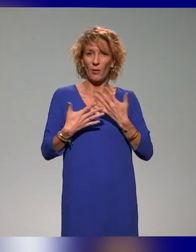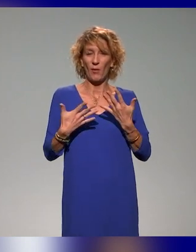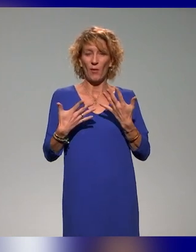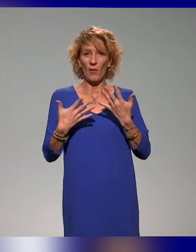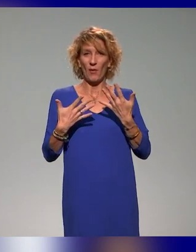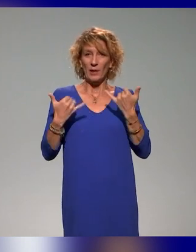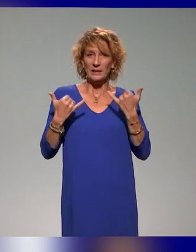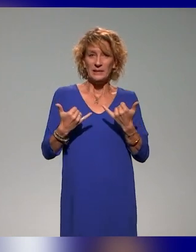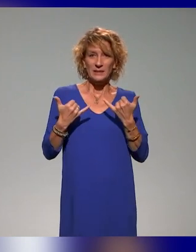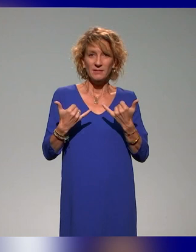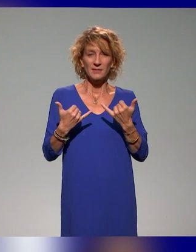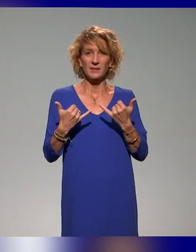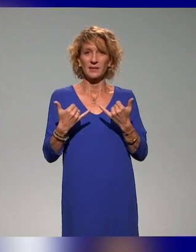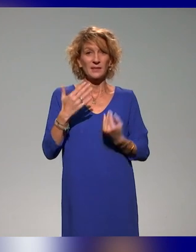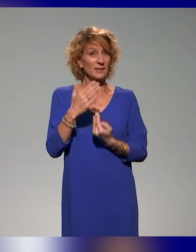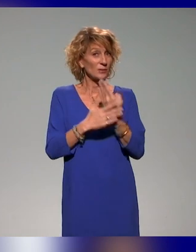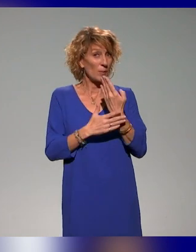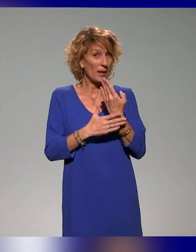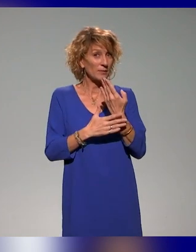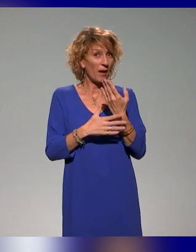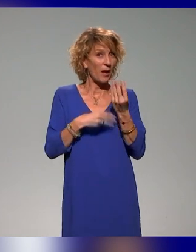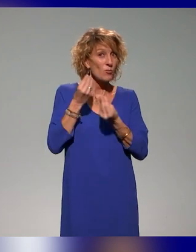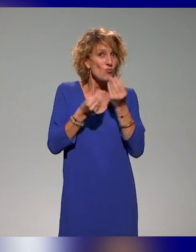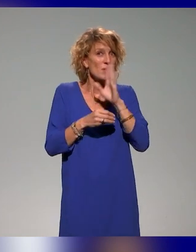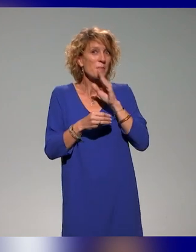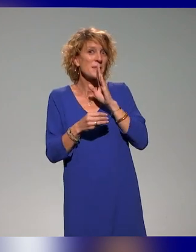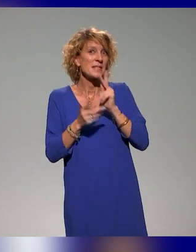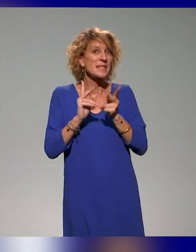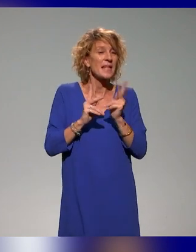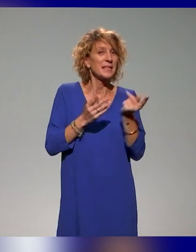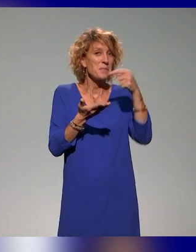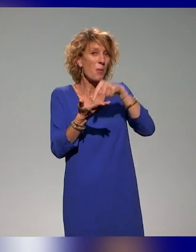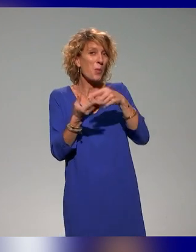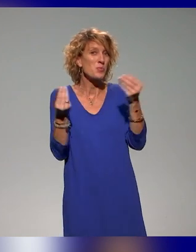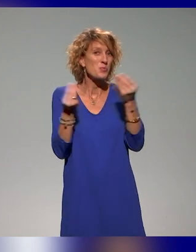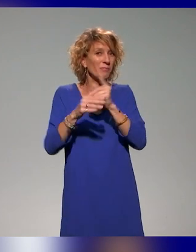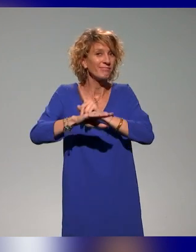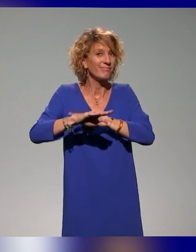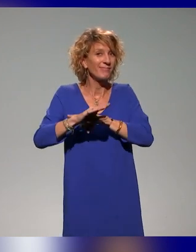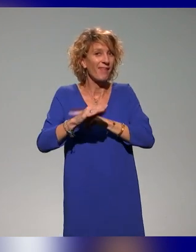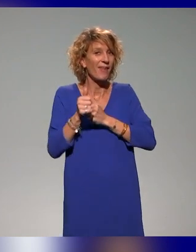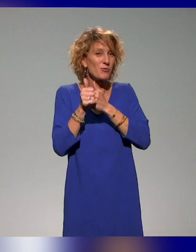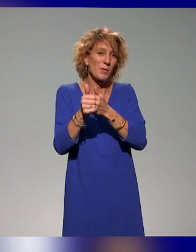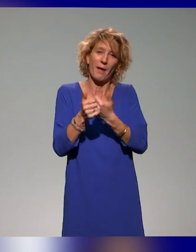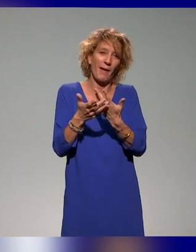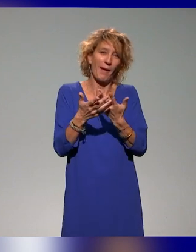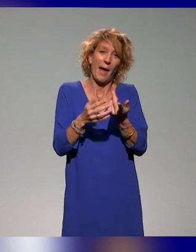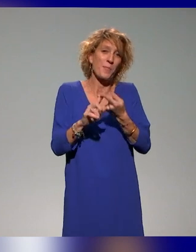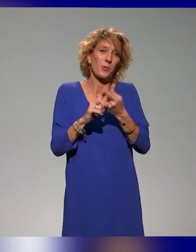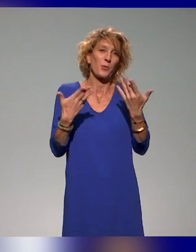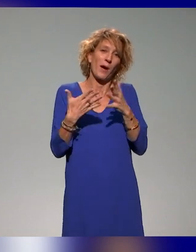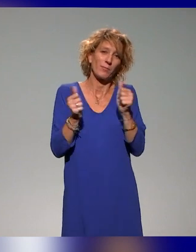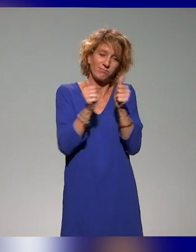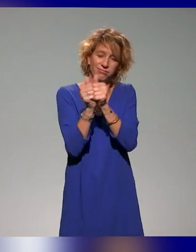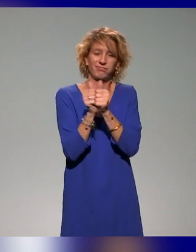avec vous ce matin ou cet après-midi, selon le fuseau horaire, mais le tout c'est que nous soyons ensemble. Je suis,